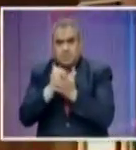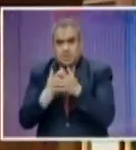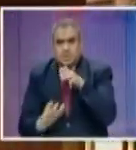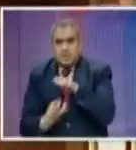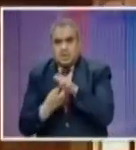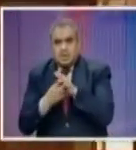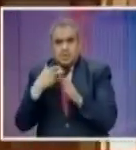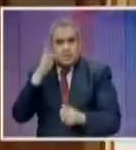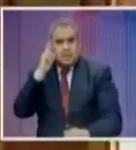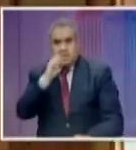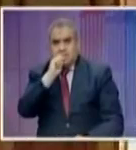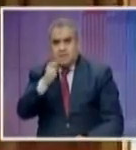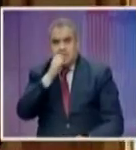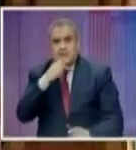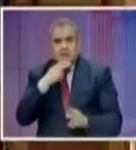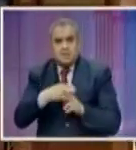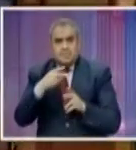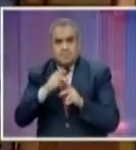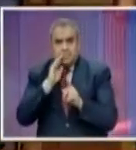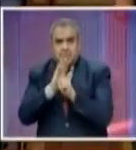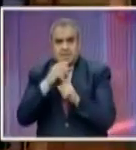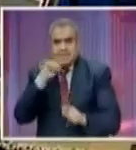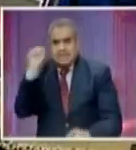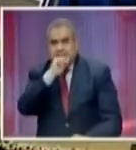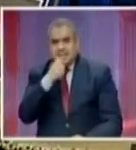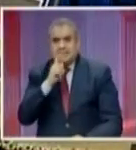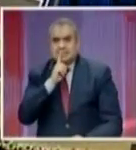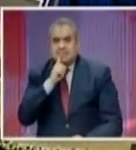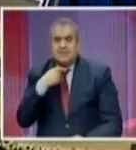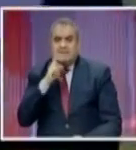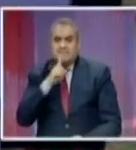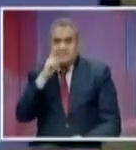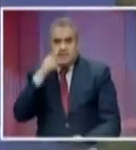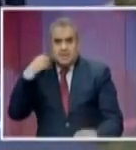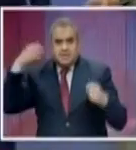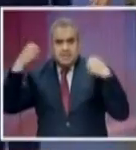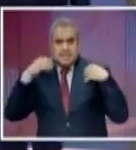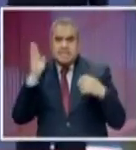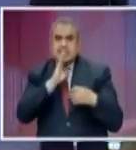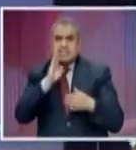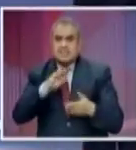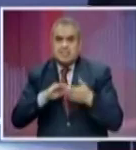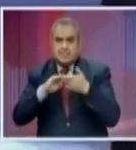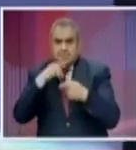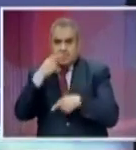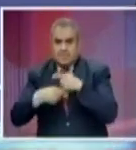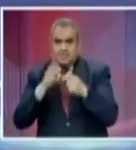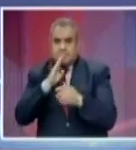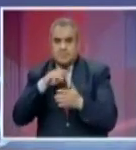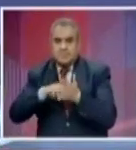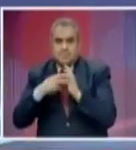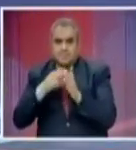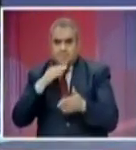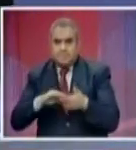كلية الإعلام واستمرت في دعم سيف في الفن وفي الرياضة وفي التعليم، وما زالت بتكرس